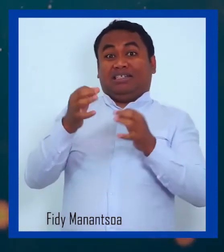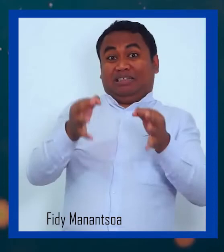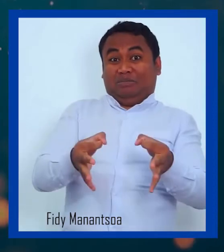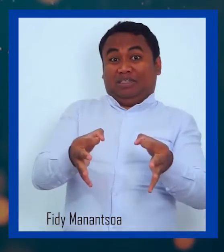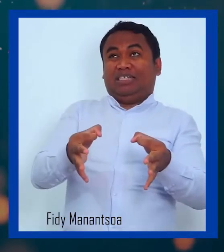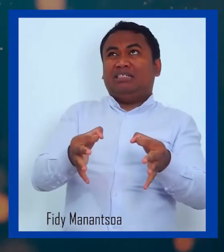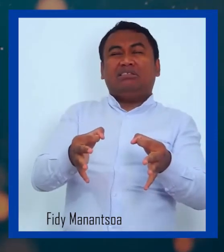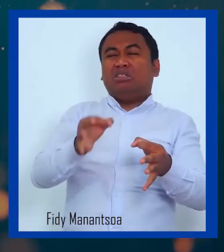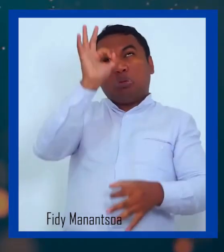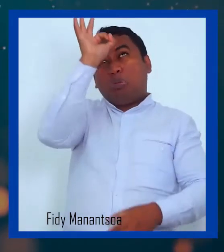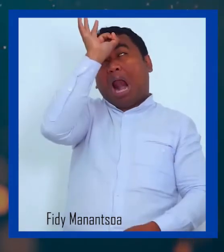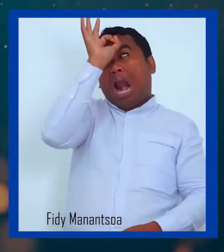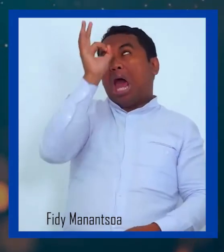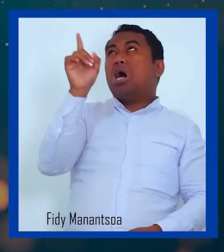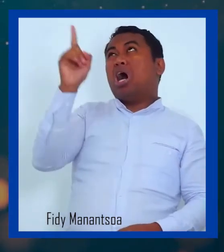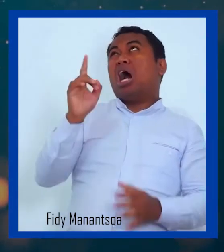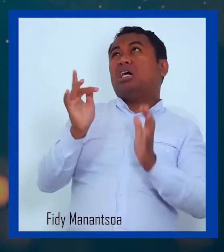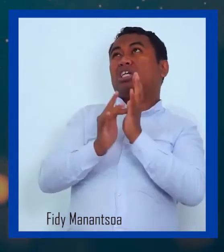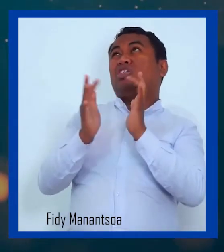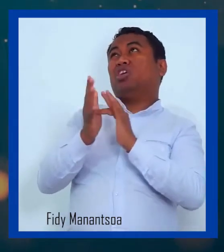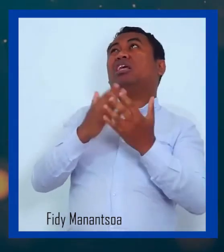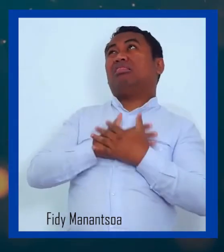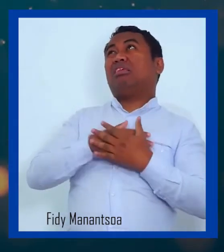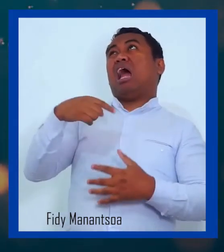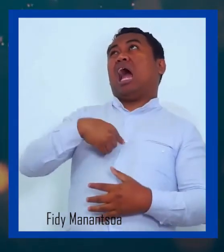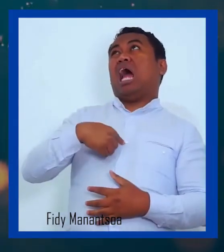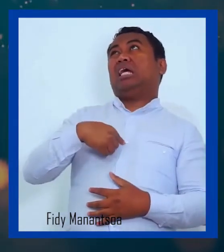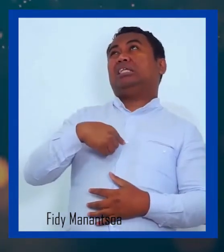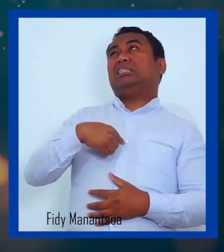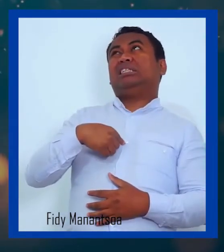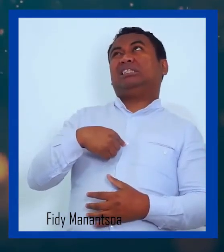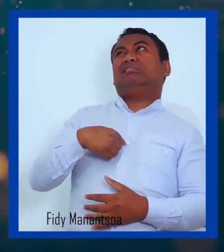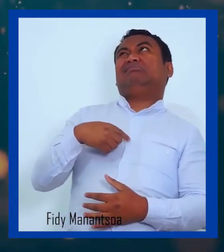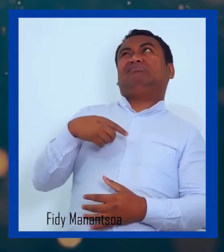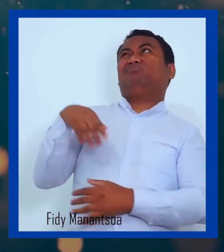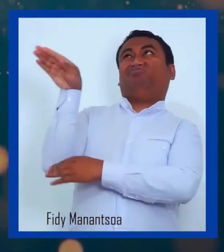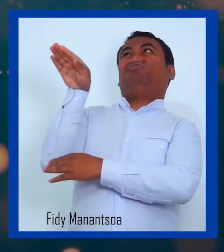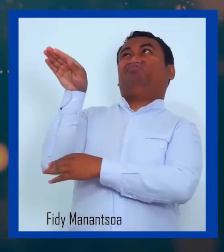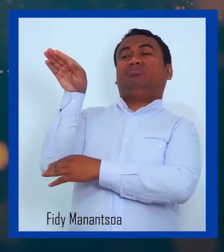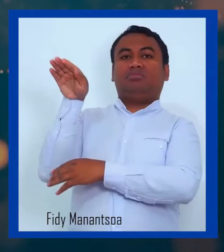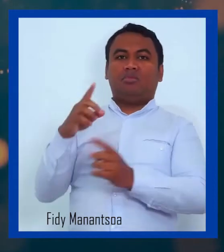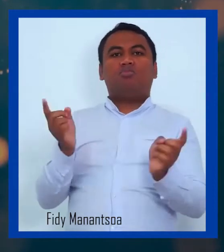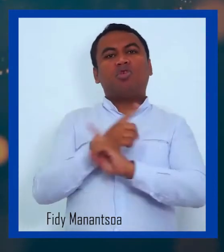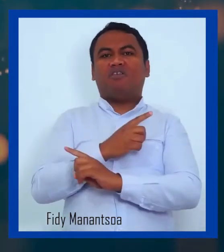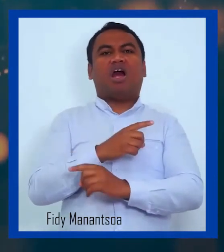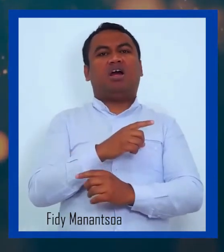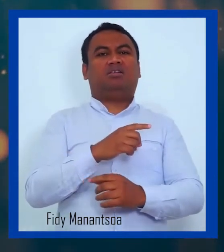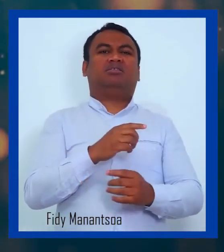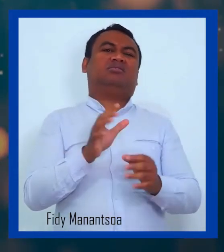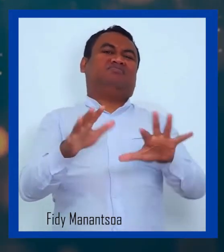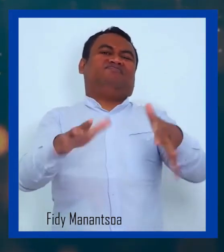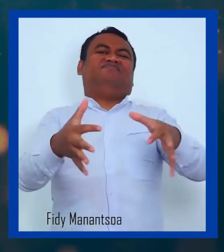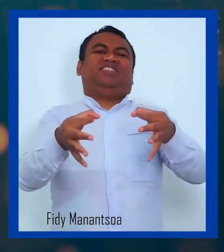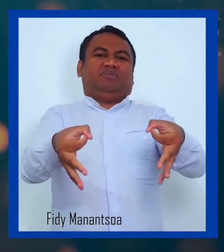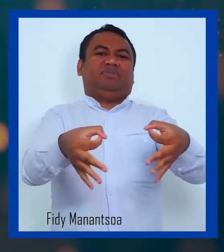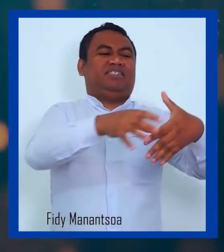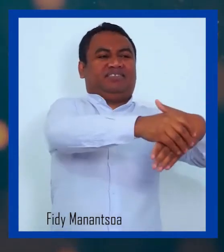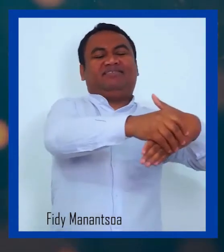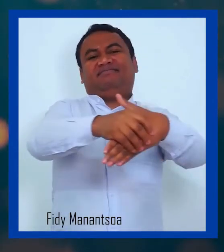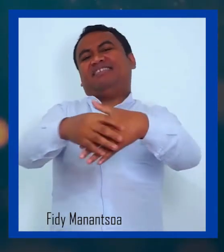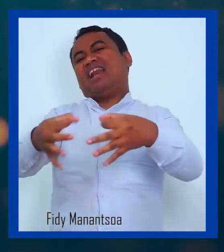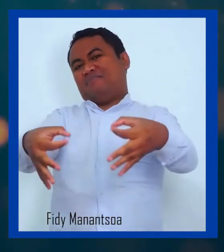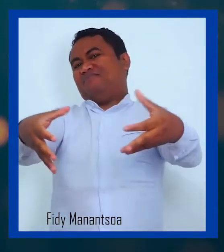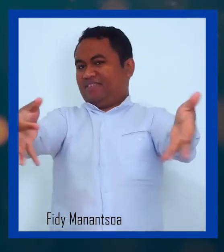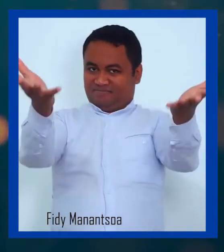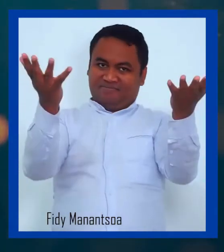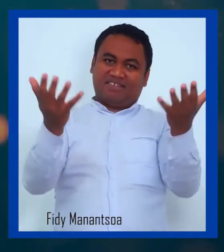tsy hitombo, tsy hivelatra, tsy hiainao anatinao mihitsy ny fitiavana agape. Ary tsy afaka ny ity amin'ilay fitiavana agape mihitsy ianao satria ilay